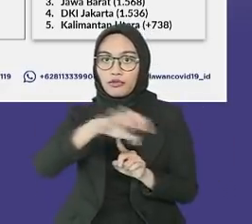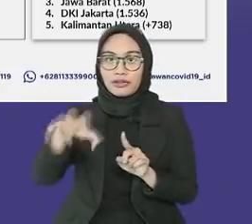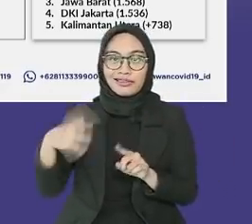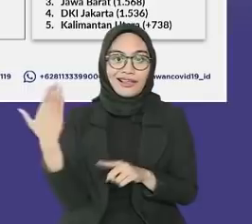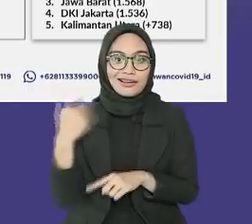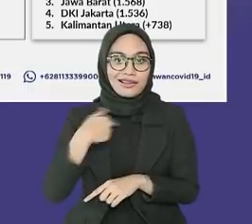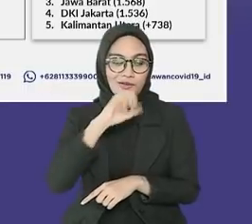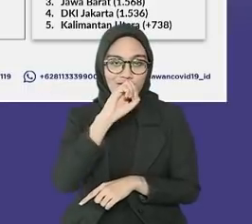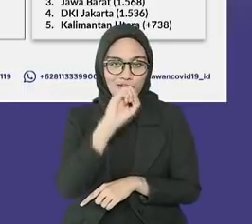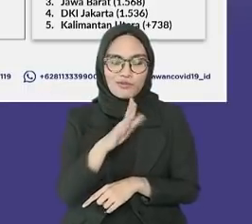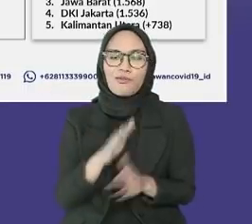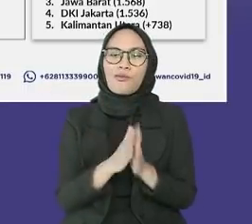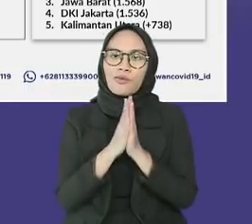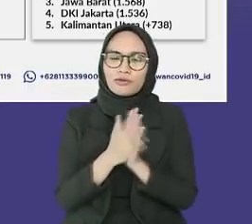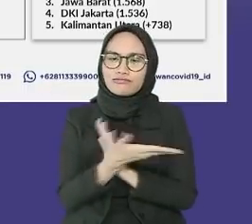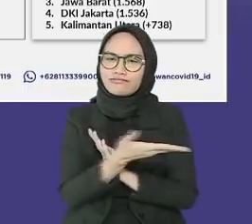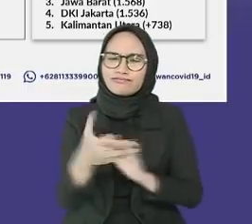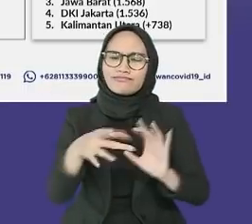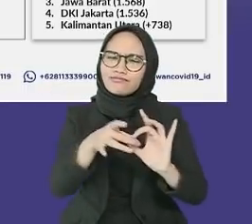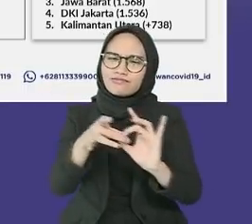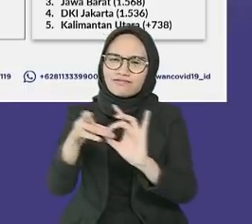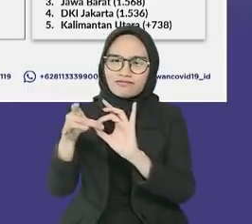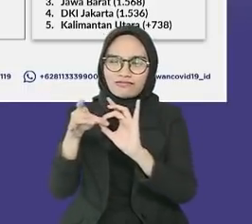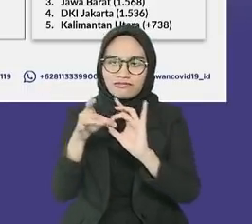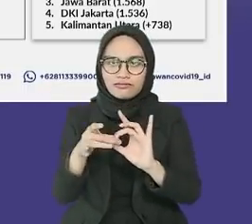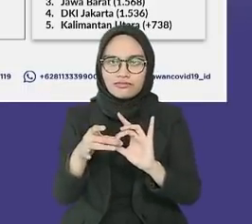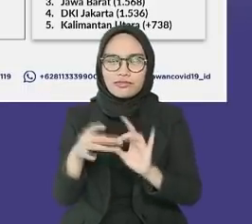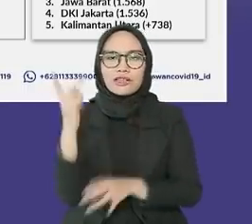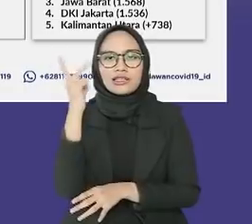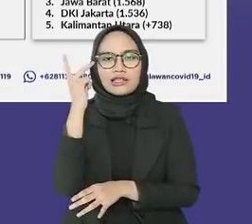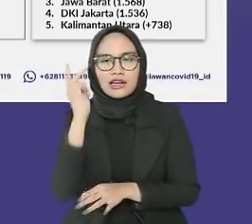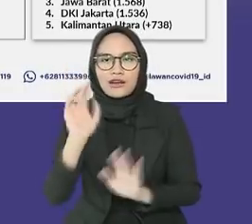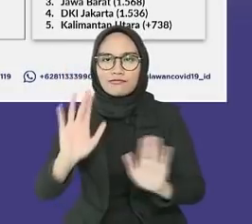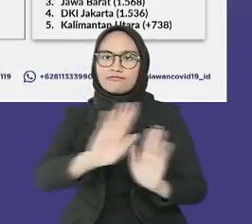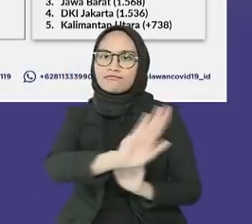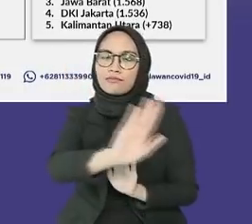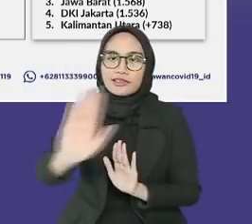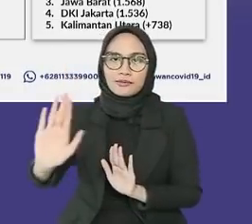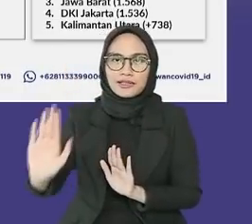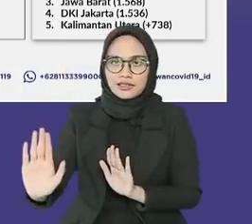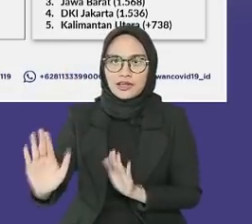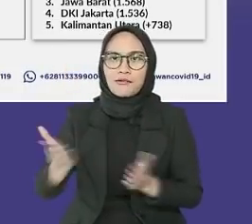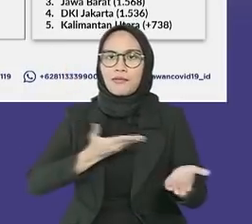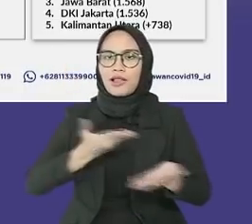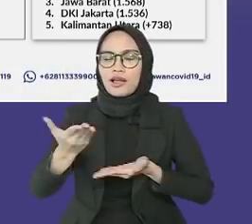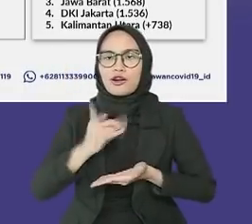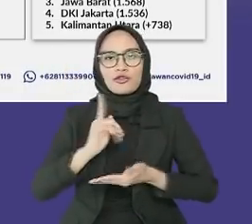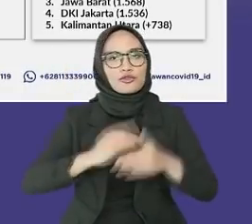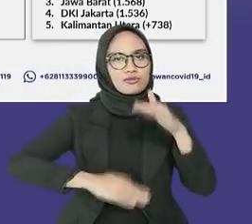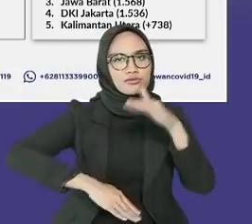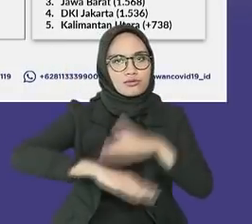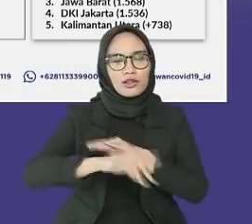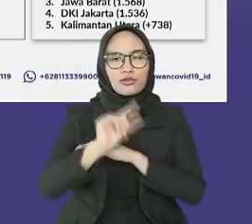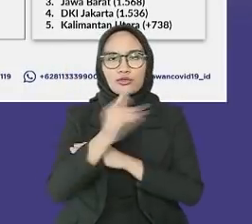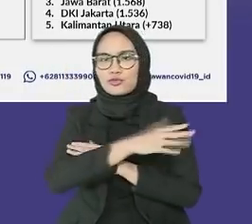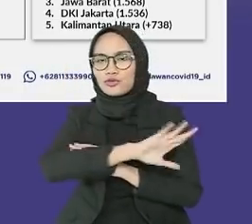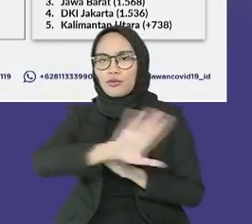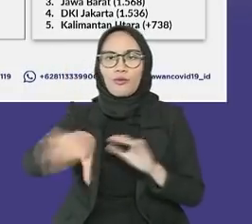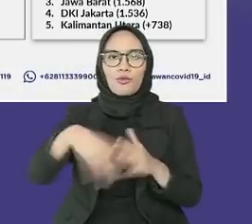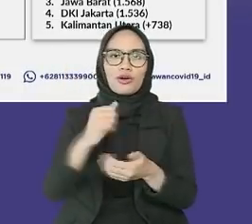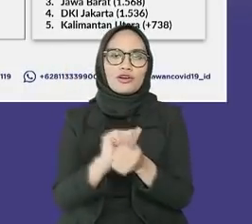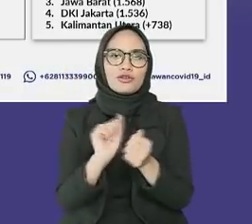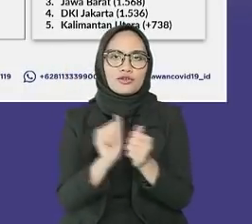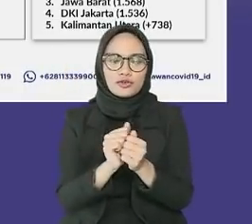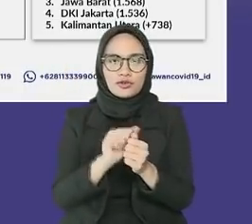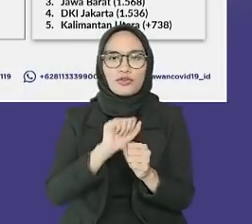diharapkan untuk terus berkoordinasi dengan bupati dan wali kota di bawahnya untuk meningkatkan pelayanan pada pasien COVID-19, utamanya